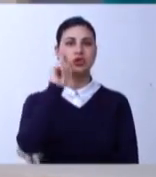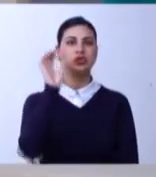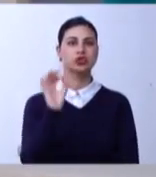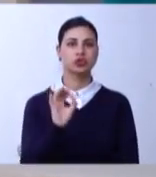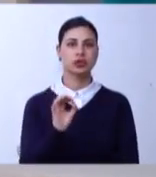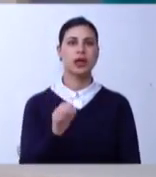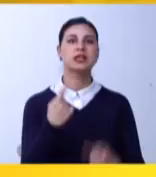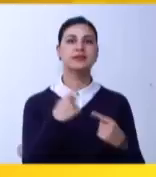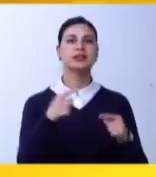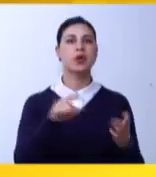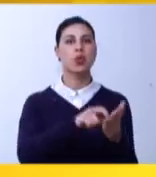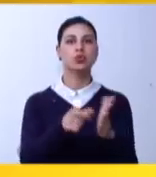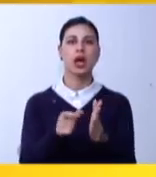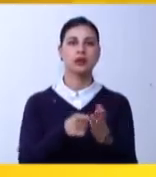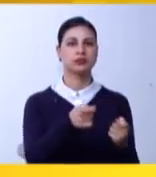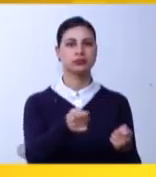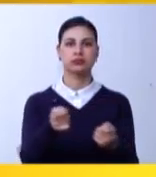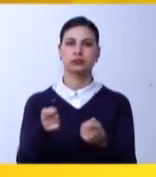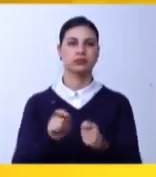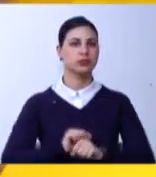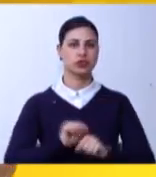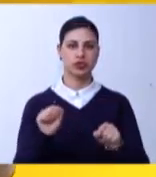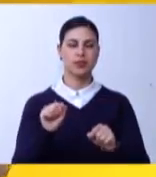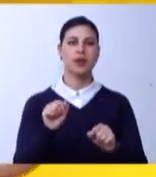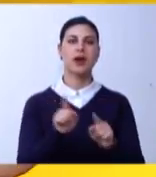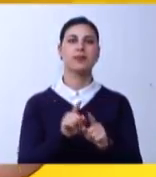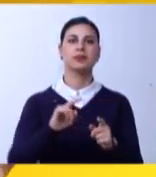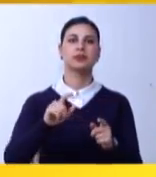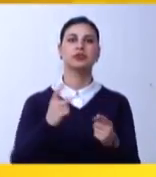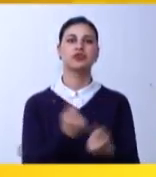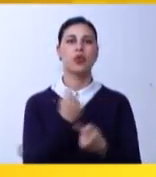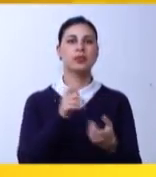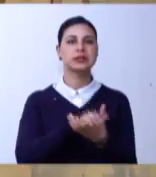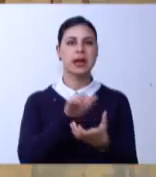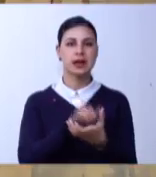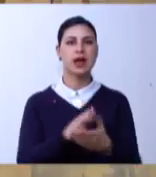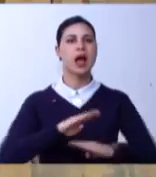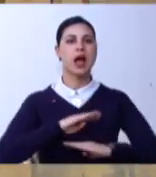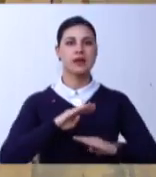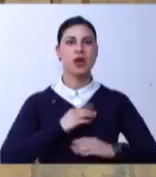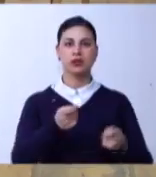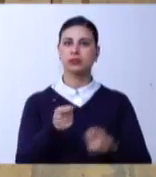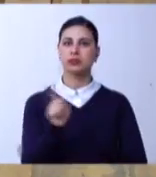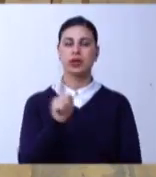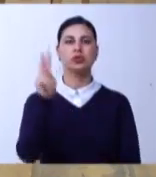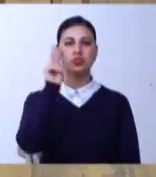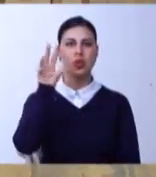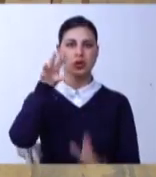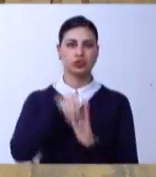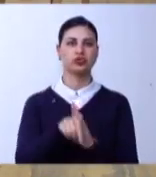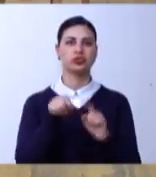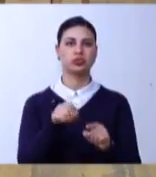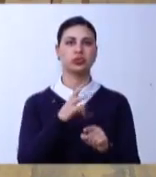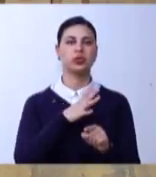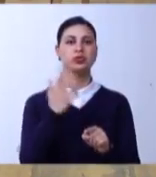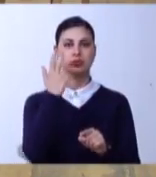არ ატარონ სხვადასხვა ოთახში, რომ ასოცირება. არა, მისაღებ ოთახში, არა, ვთქვათ, აივანზე, არამედ მხოლოდ ასოცირება მოახდინოს